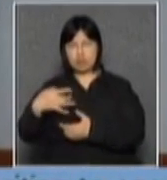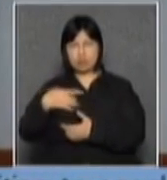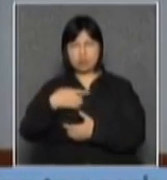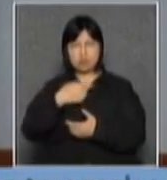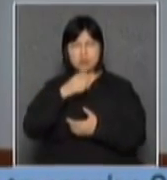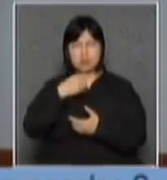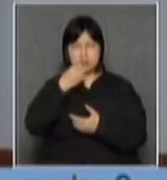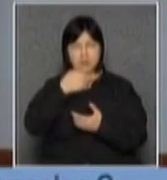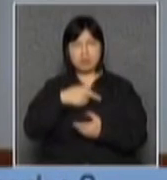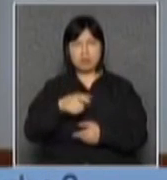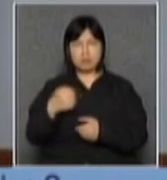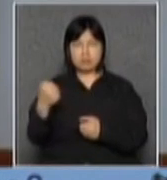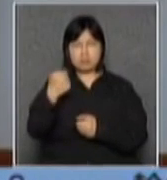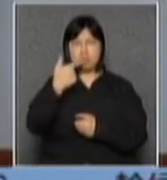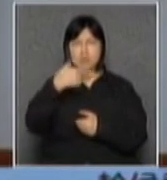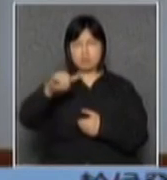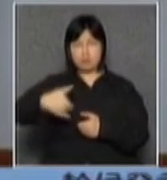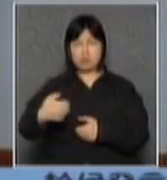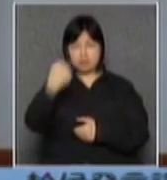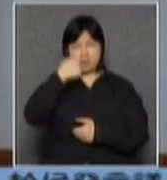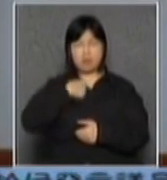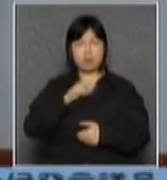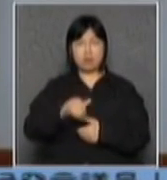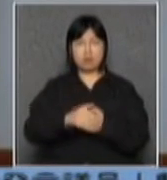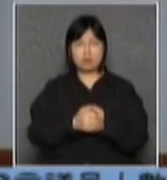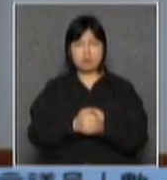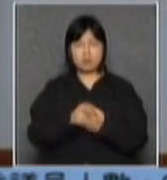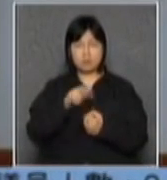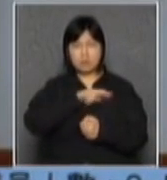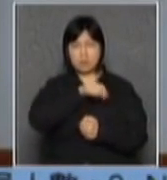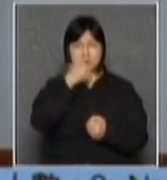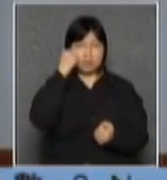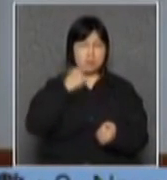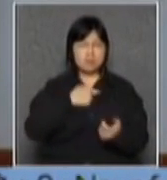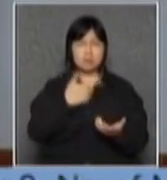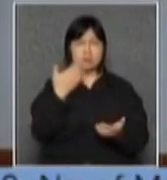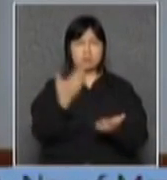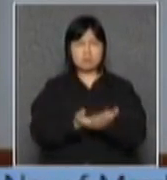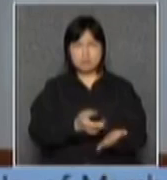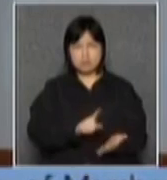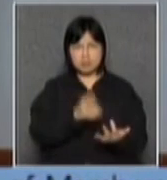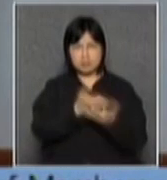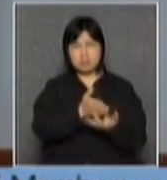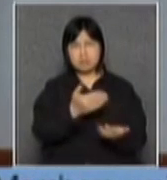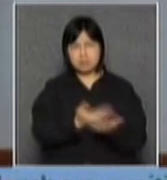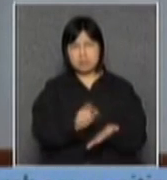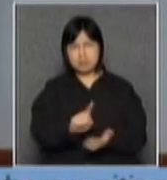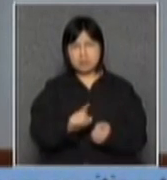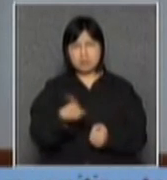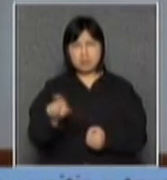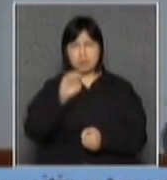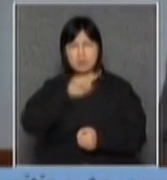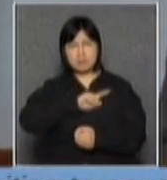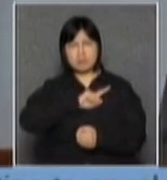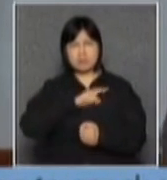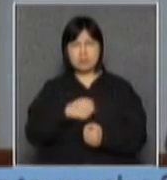順嘅，你話想打我嘅，你咪過嚟打我咯。你揾啲老人，你揾啲老人家嚟搞做咩先？係咪？